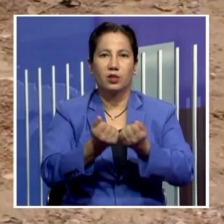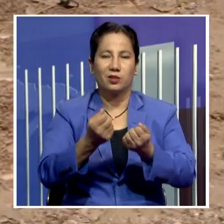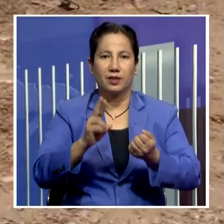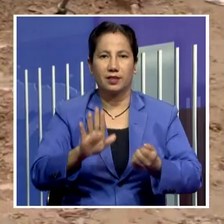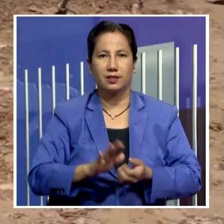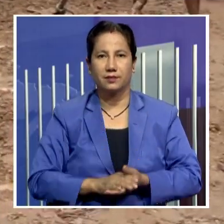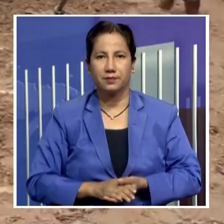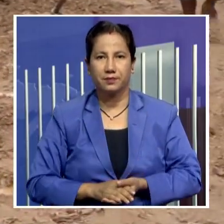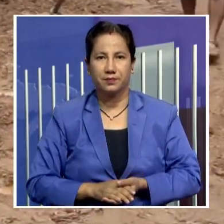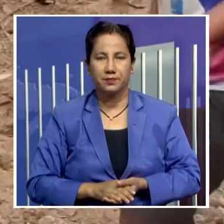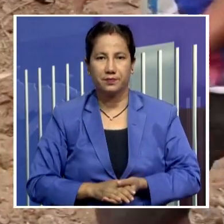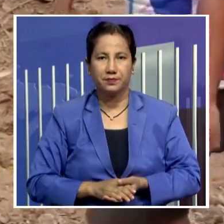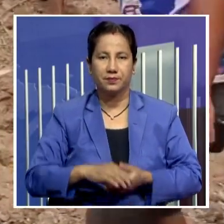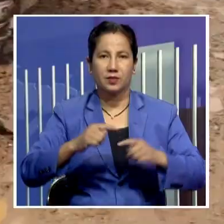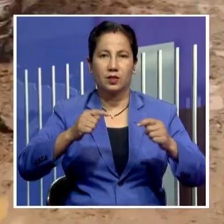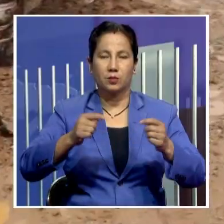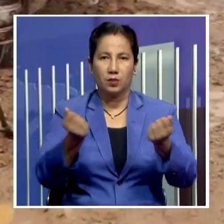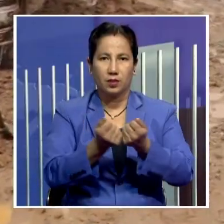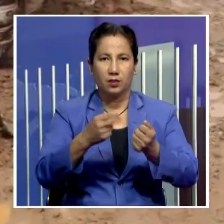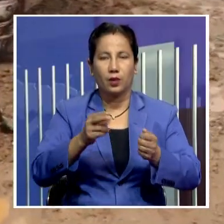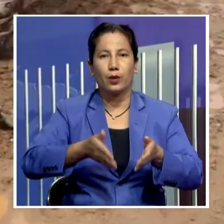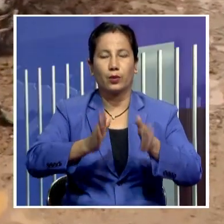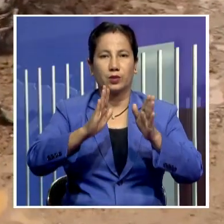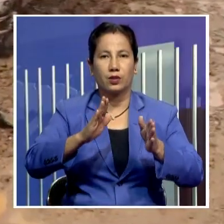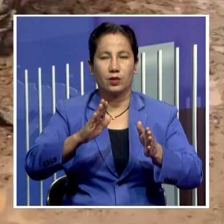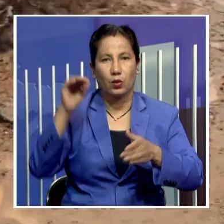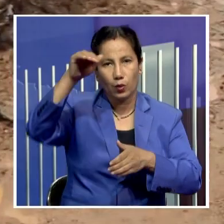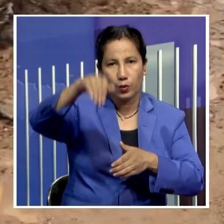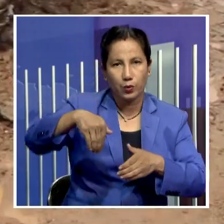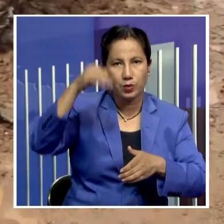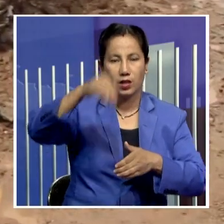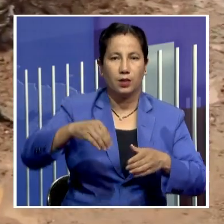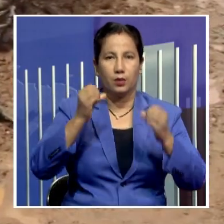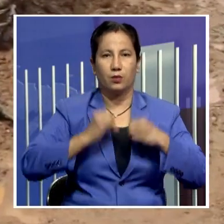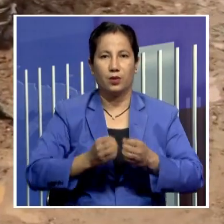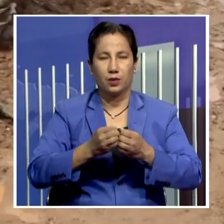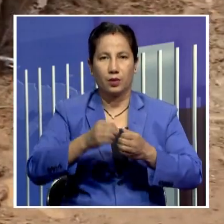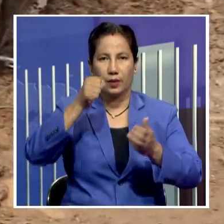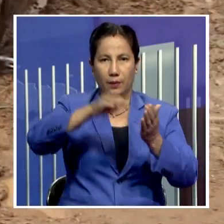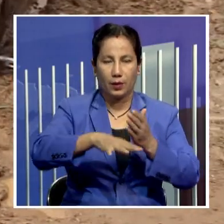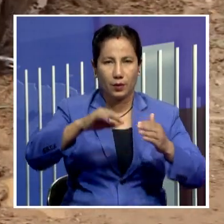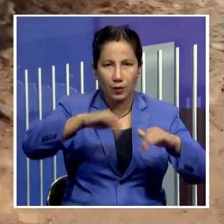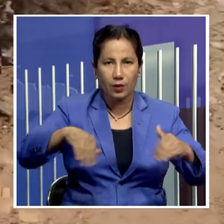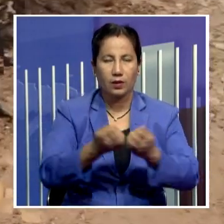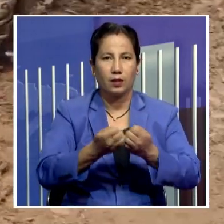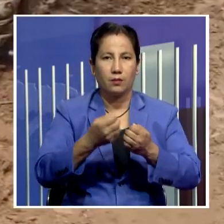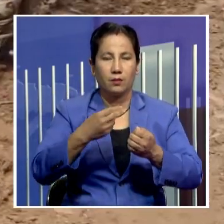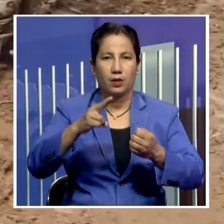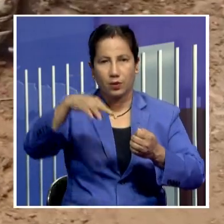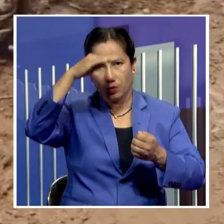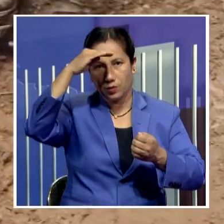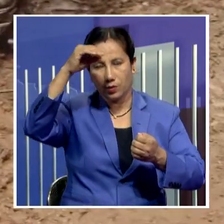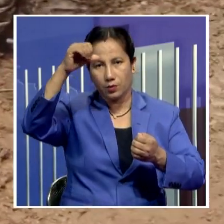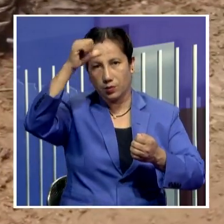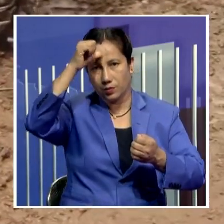छन्। कतिपय अवरुद्ध भएको सडकको जेसीबी प्रयोग गरेर पहिरो हटाउने काम भइरहेको जिल्ला प्रहरी कार्यालय सल्यानका